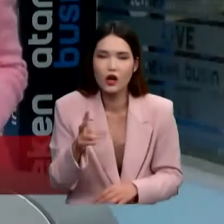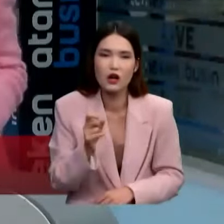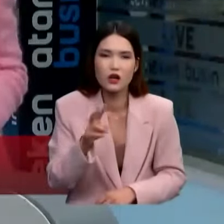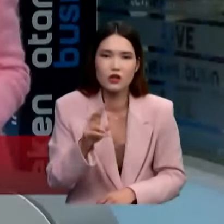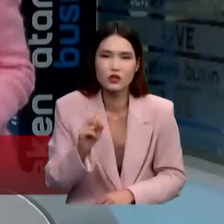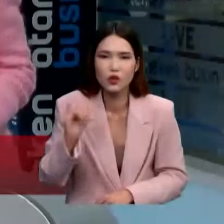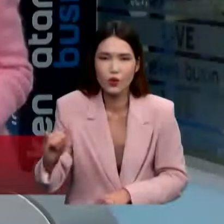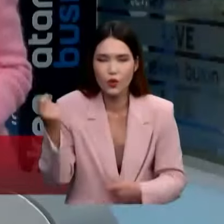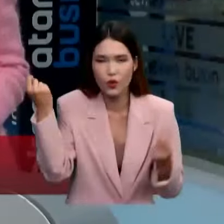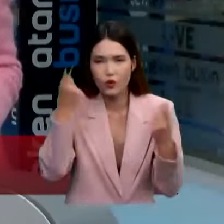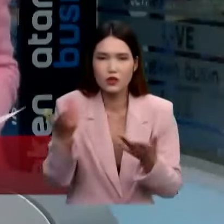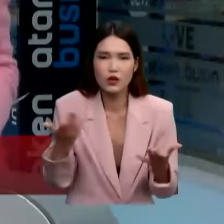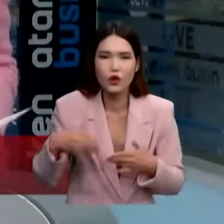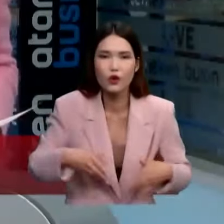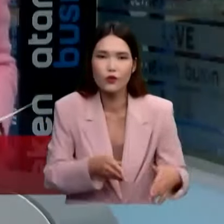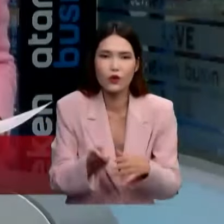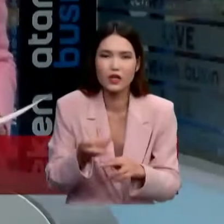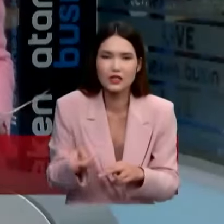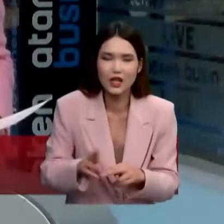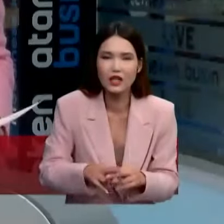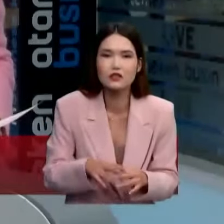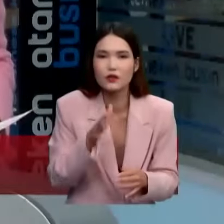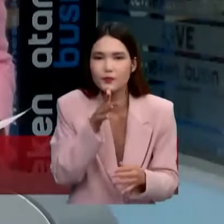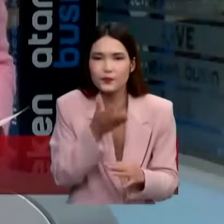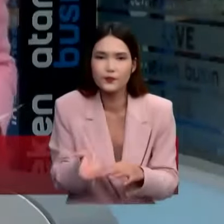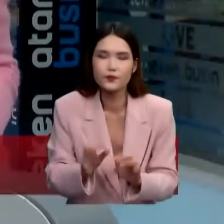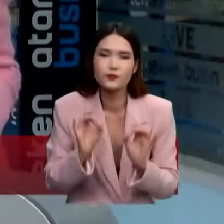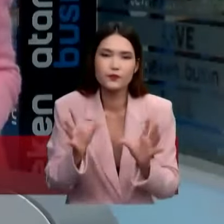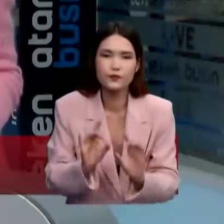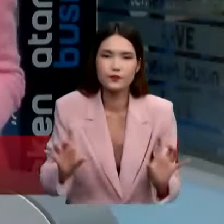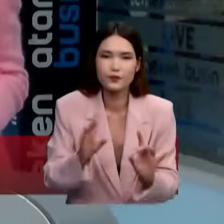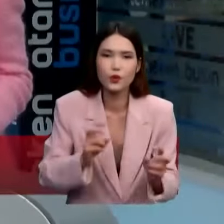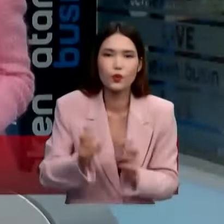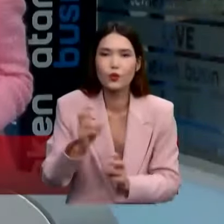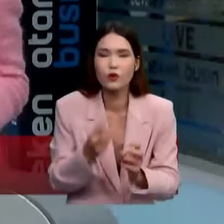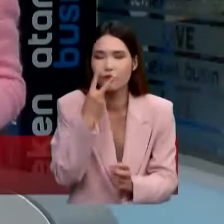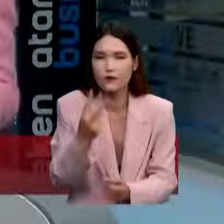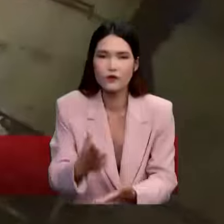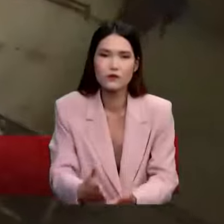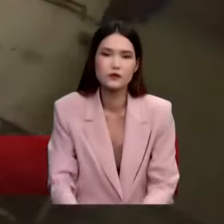коллега Айжан Утеева узнала, какой выход из этой тупиковой ситуации видят предприниматели.